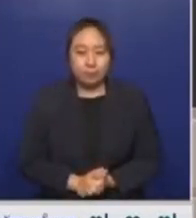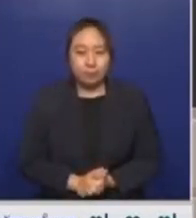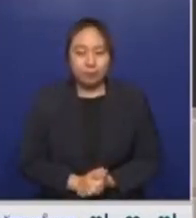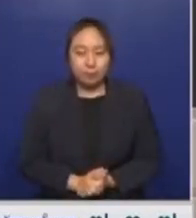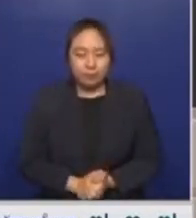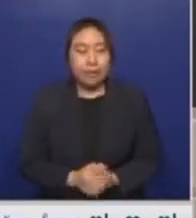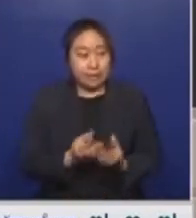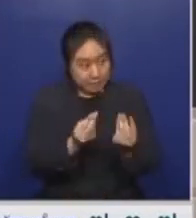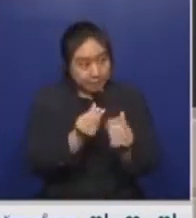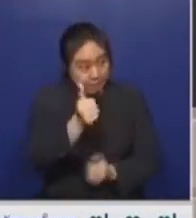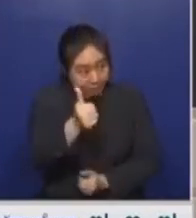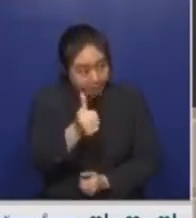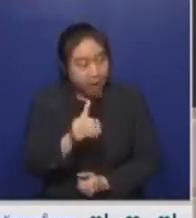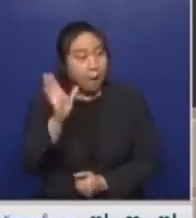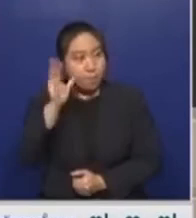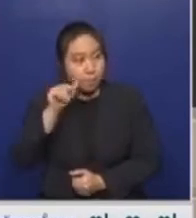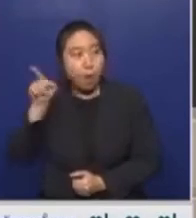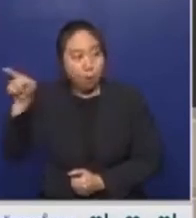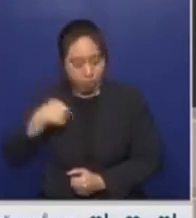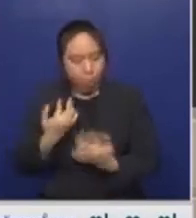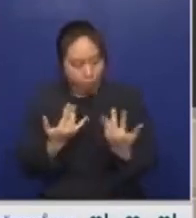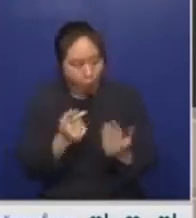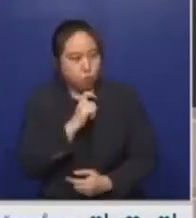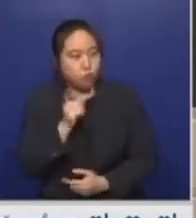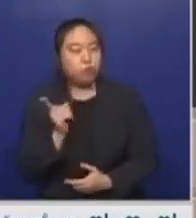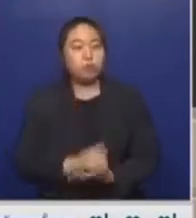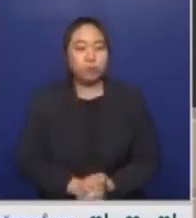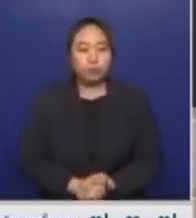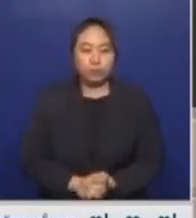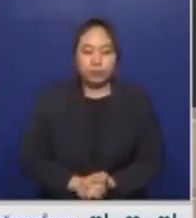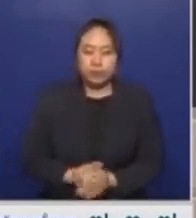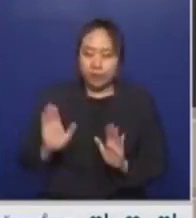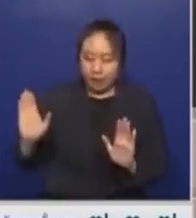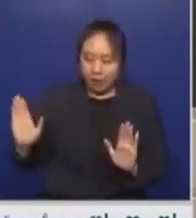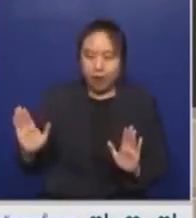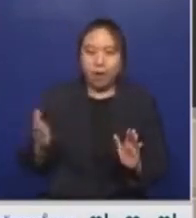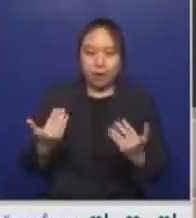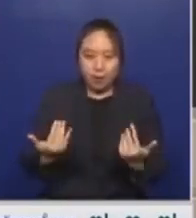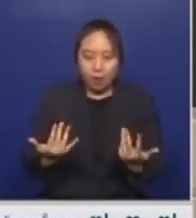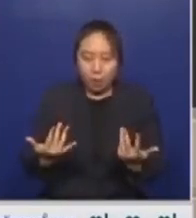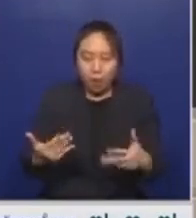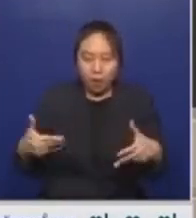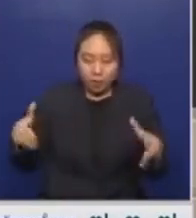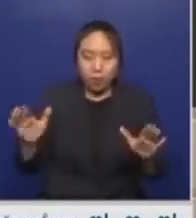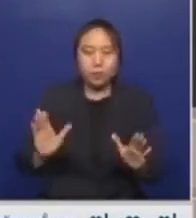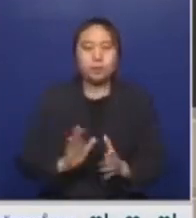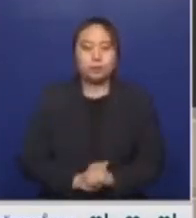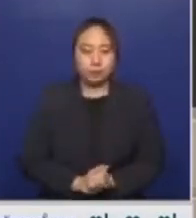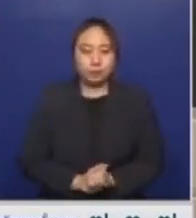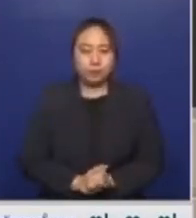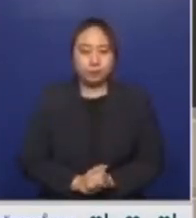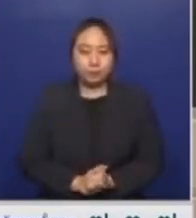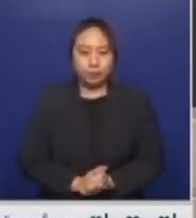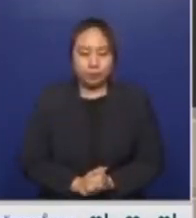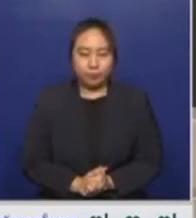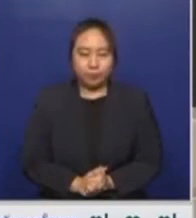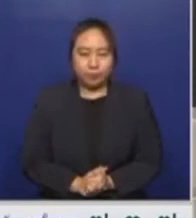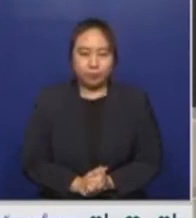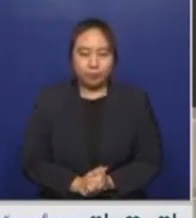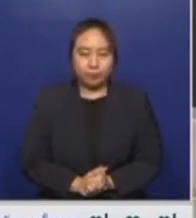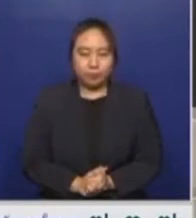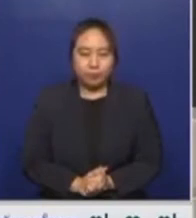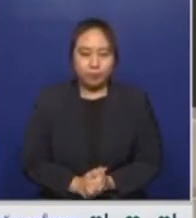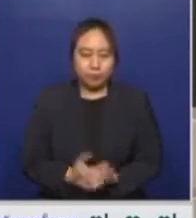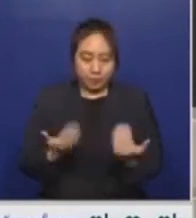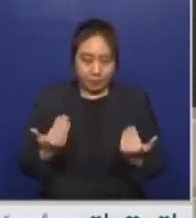รีบได้นะครับบิดาผมรอท่านอยู่ฮะ ข้างในขอนะครับข้างในขอเอาไปข้างนอกครับเอาไปข้างนอกข้